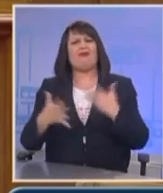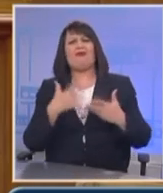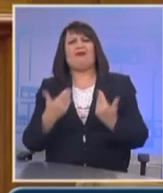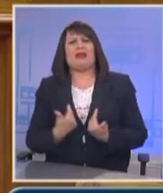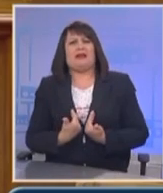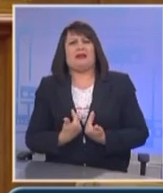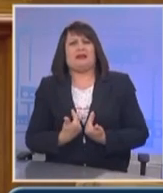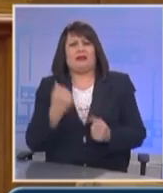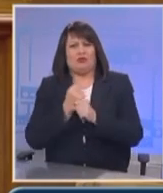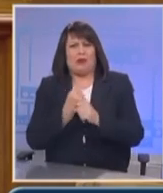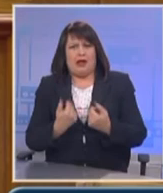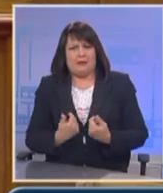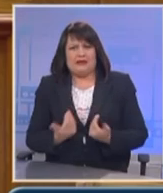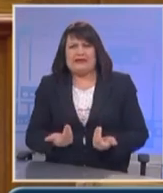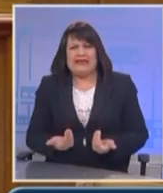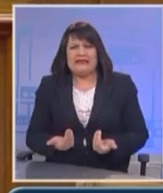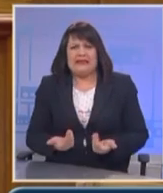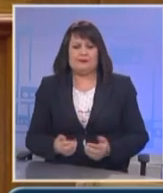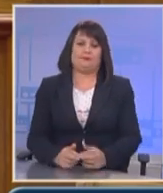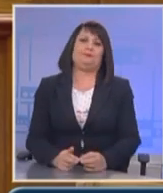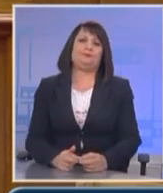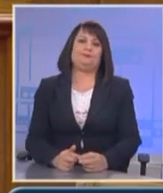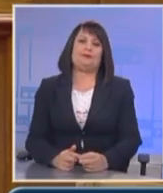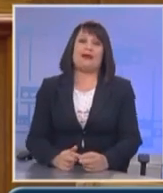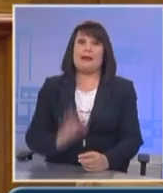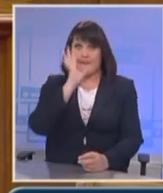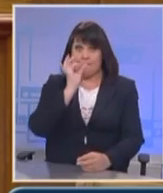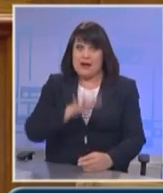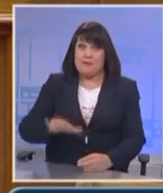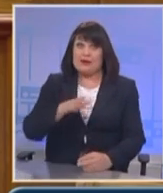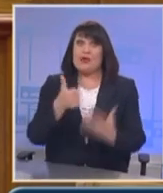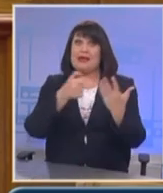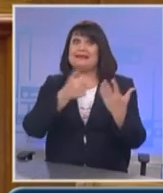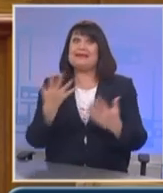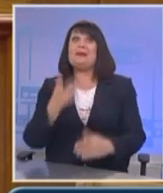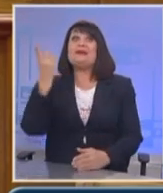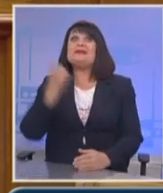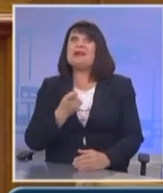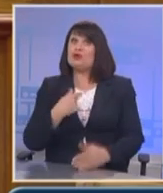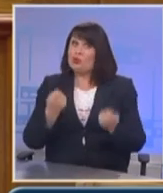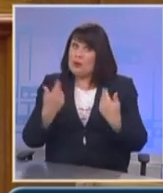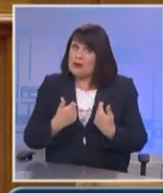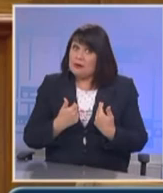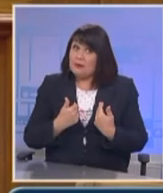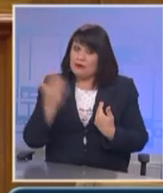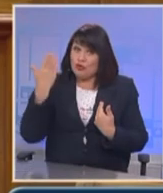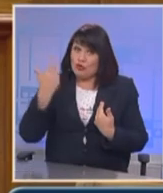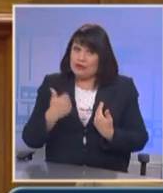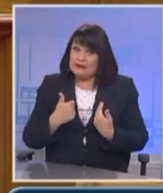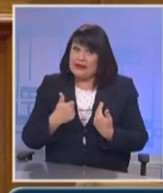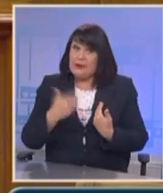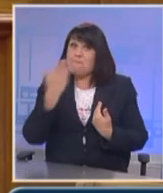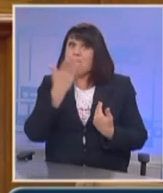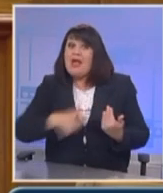μας το έργο. Η πραγματικότητα είναι ότι είχαν εφαρμοστεί στο 65% του